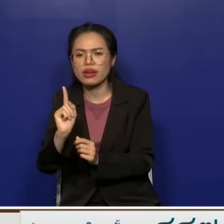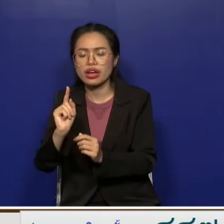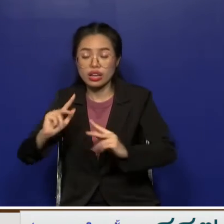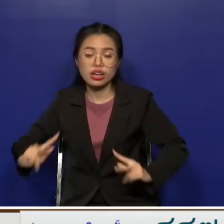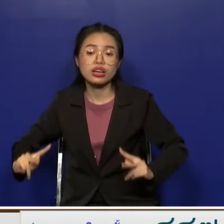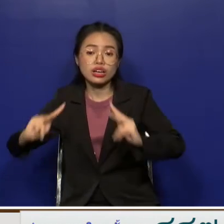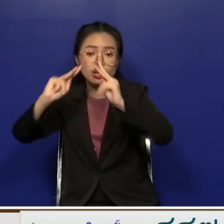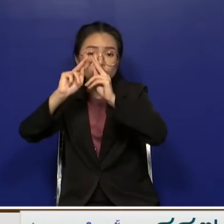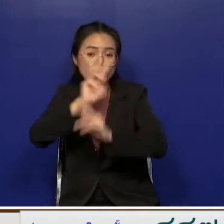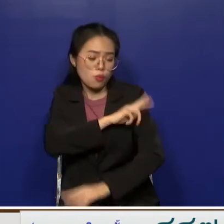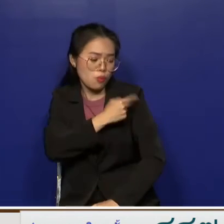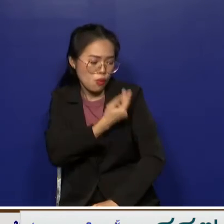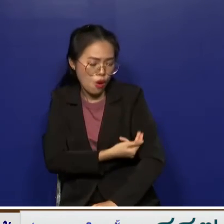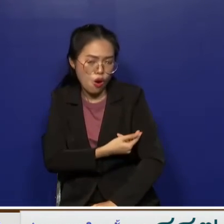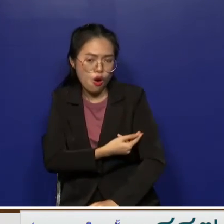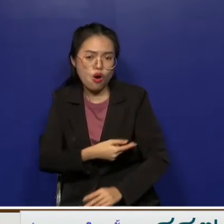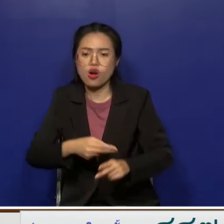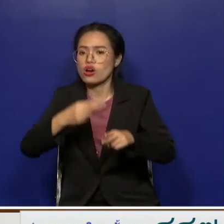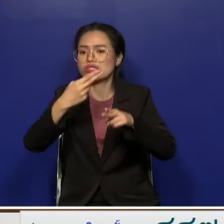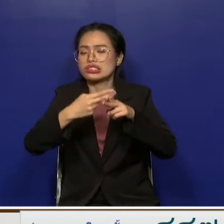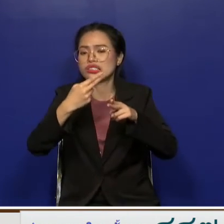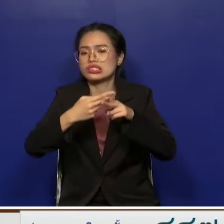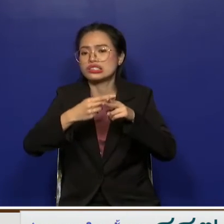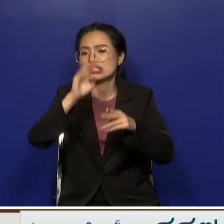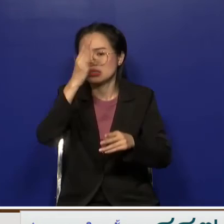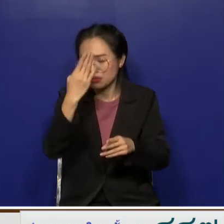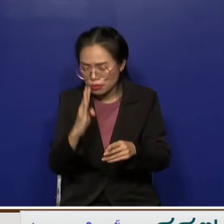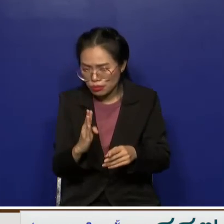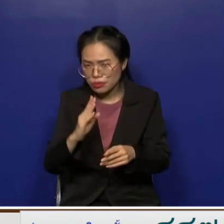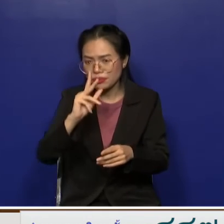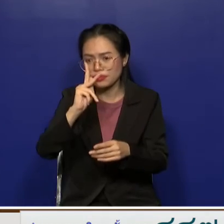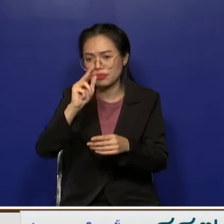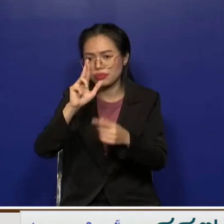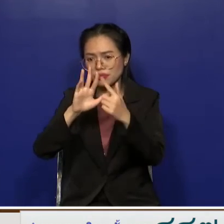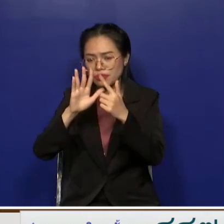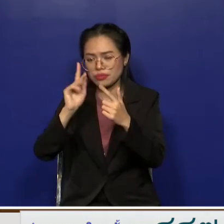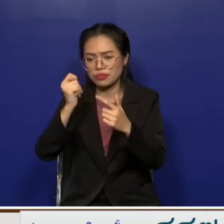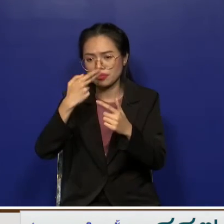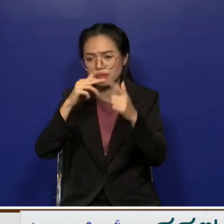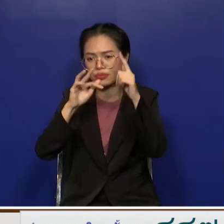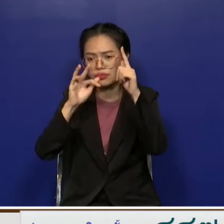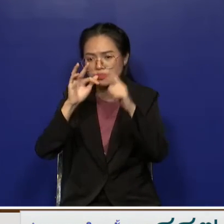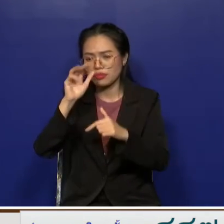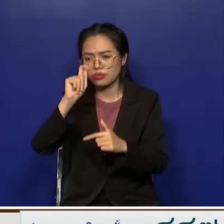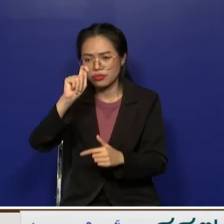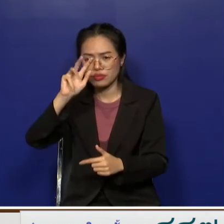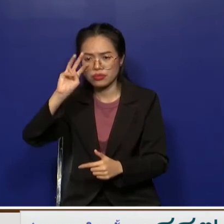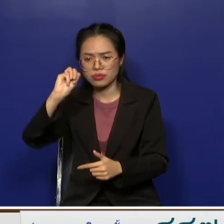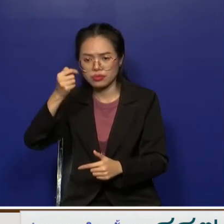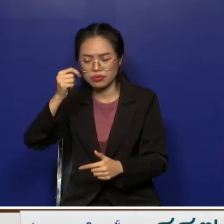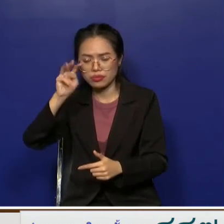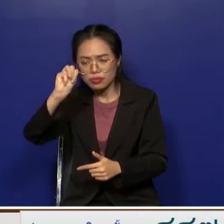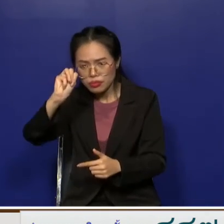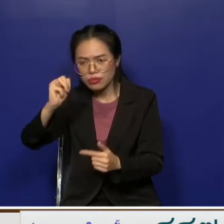ย้ายคำว่าพืชกระท่อมเนี่ยออกจากพรบ.ยาเสพติดแล้วมันจะไปอยู่ตรงไหนครับท่านมันจะอยู่ตรงไหนอาจ